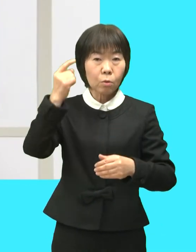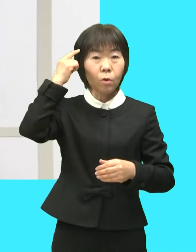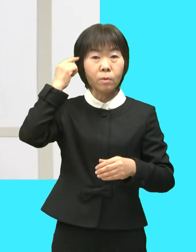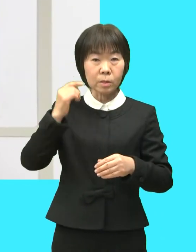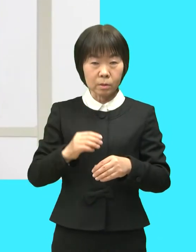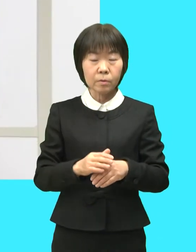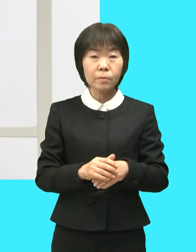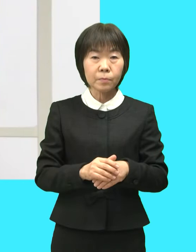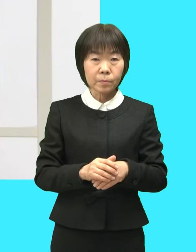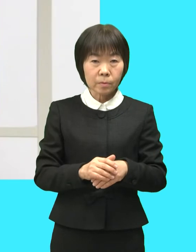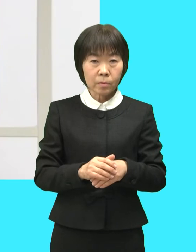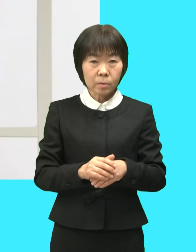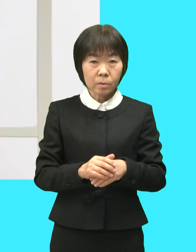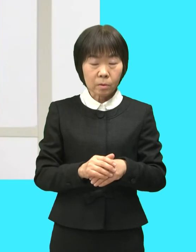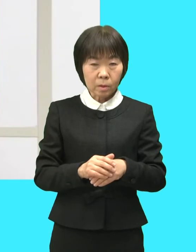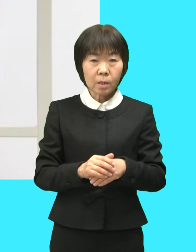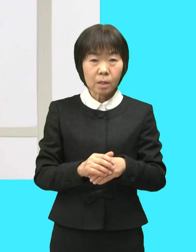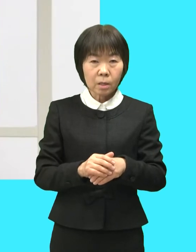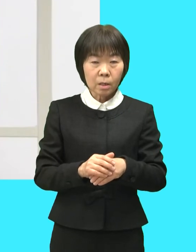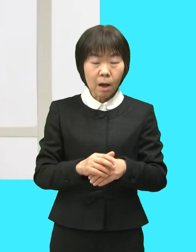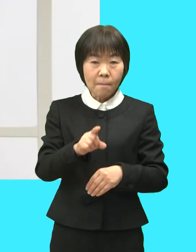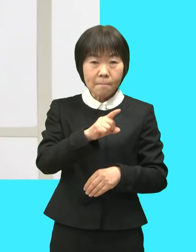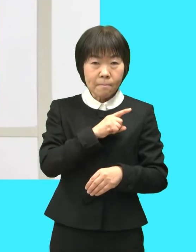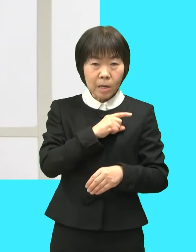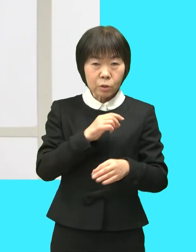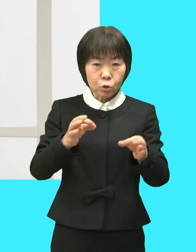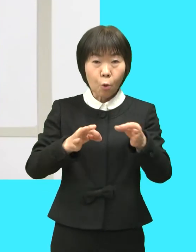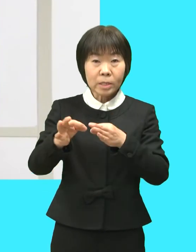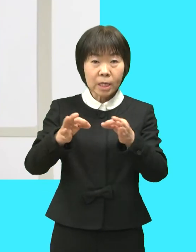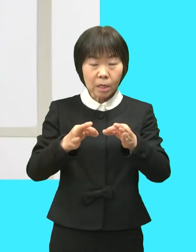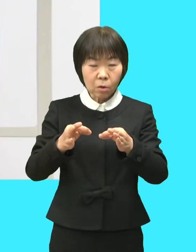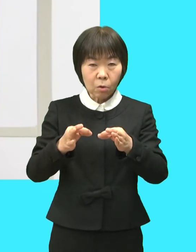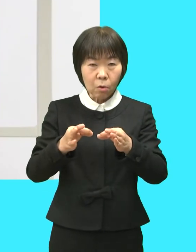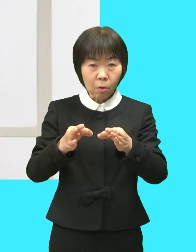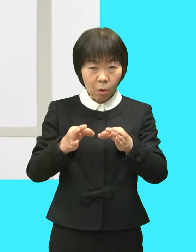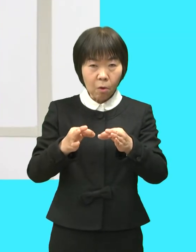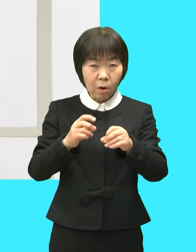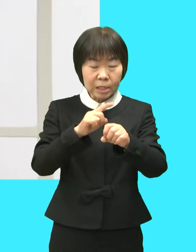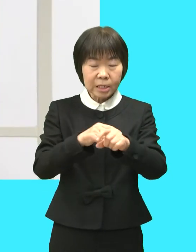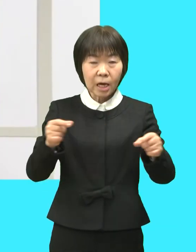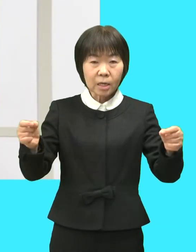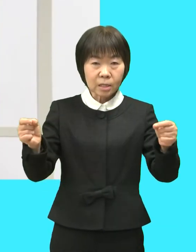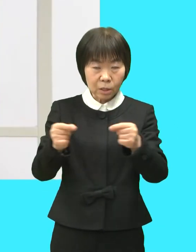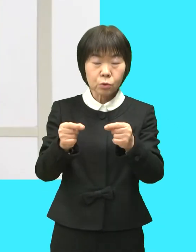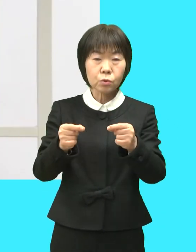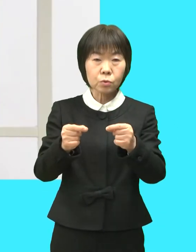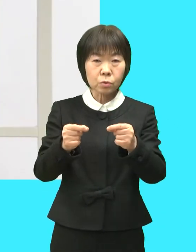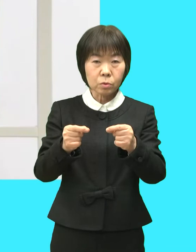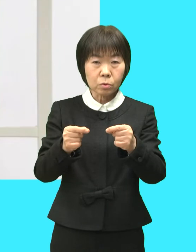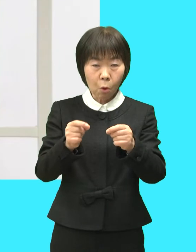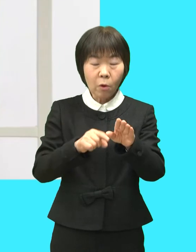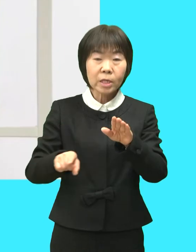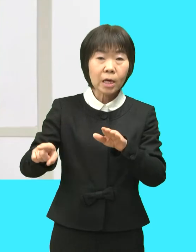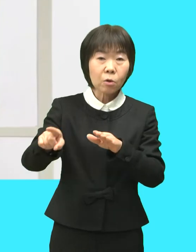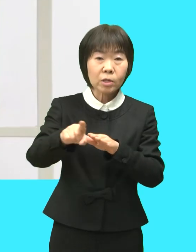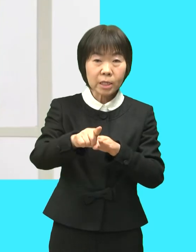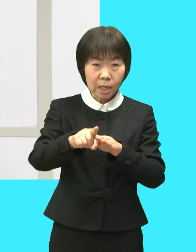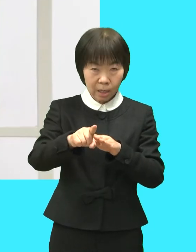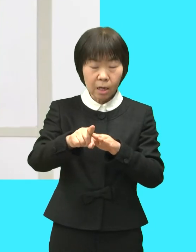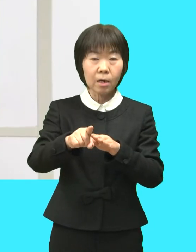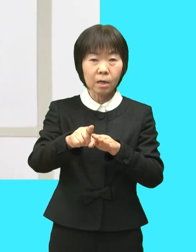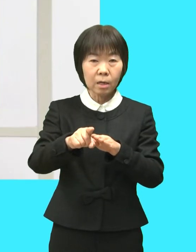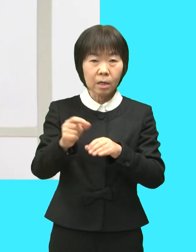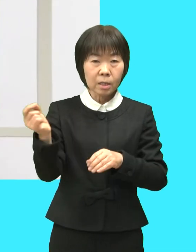います。当面まず店舗のですね、営業時間の短縮、こういったものを先行させなが